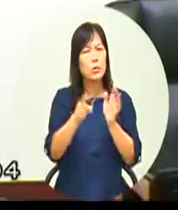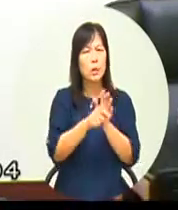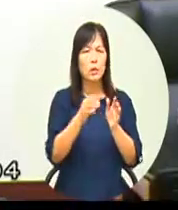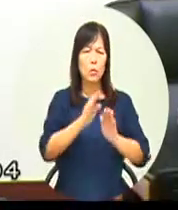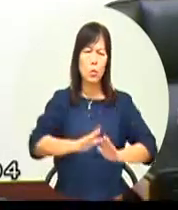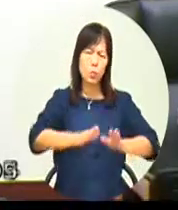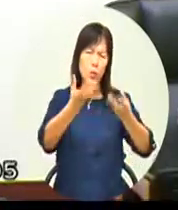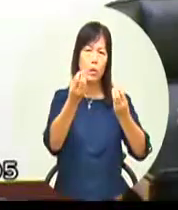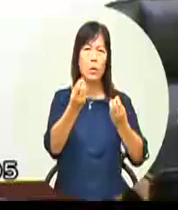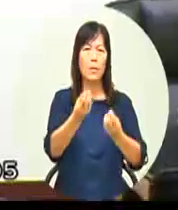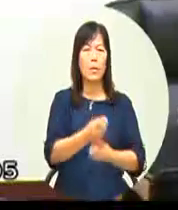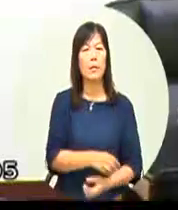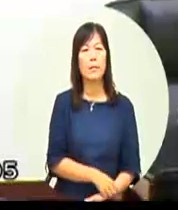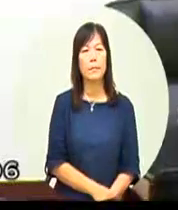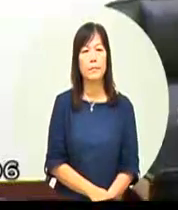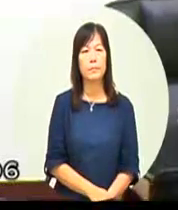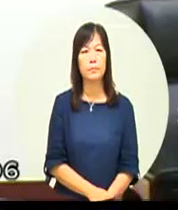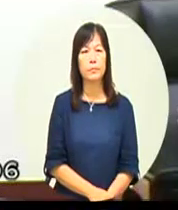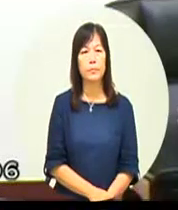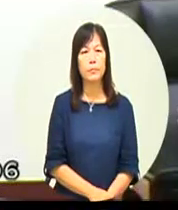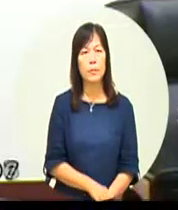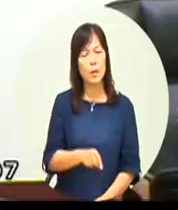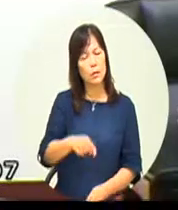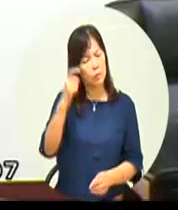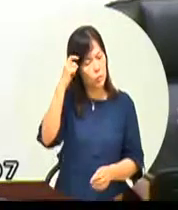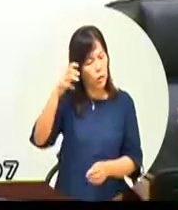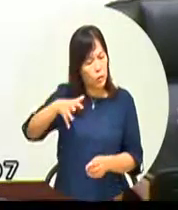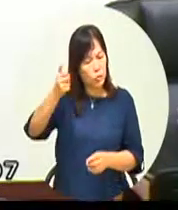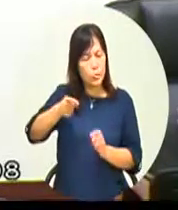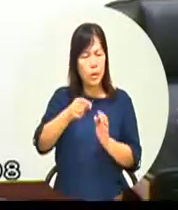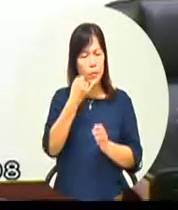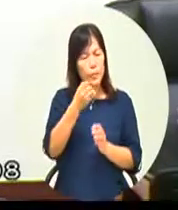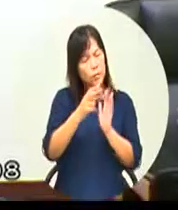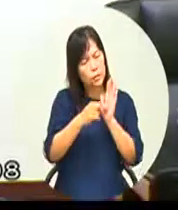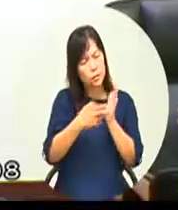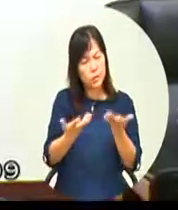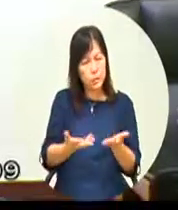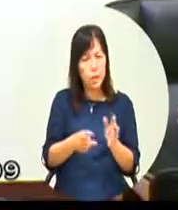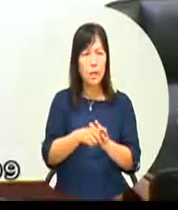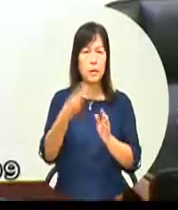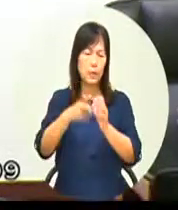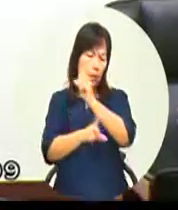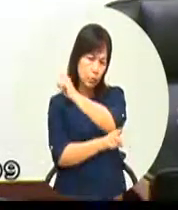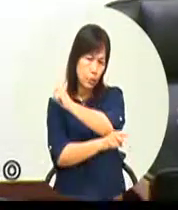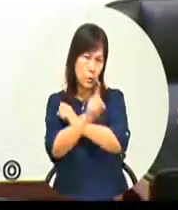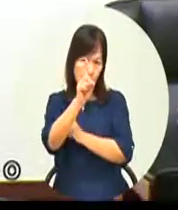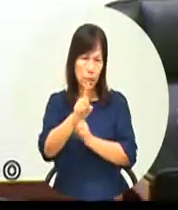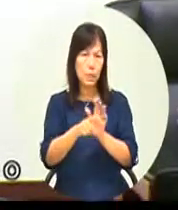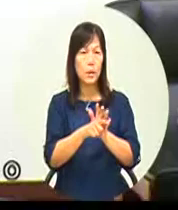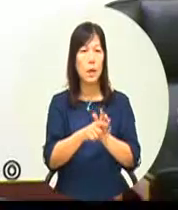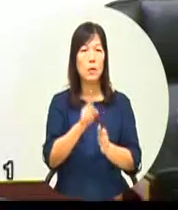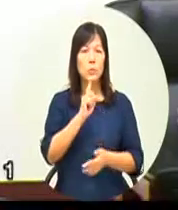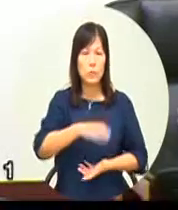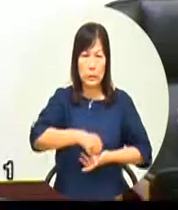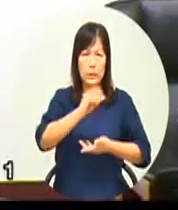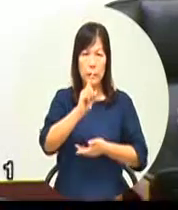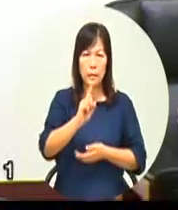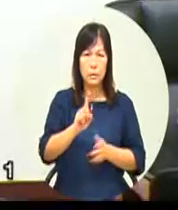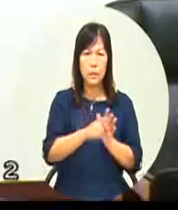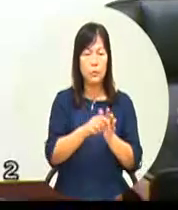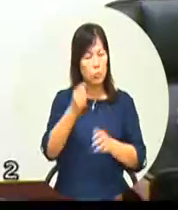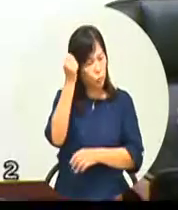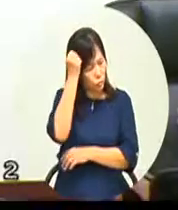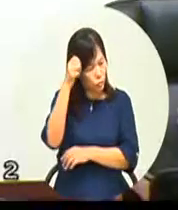步哦。像这个部分，局长来说说你的看法哈。那最后一点讲到的是这个住宿